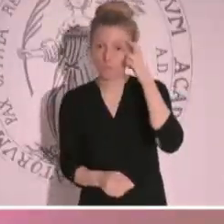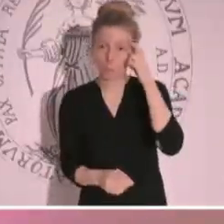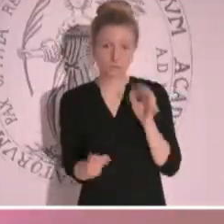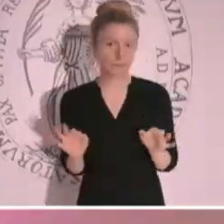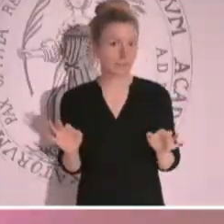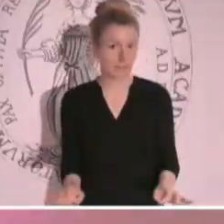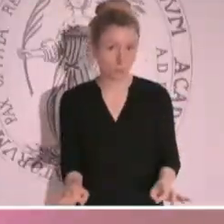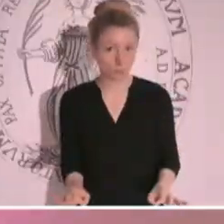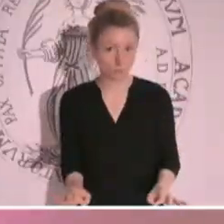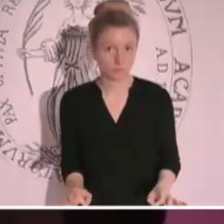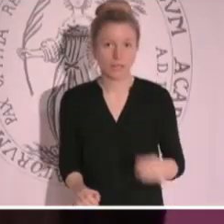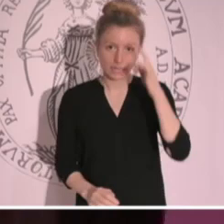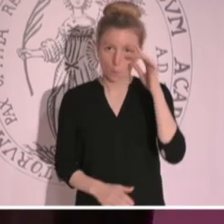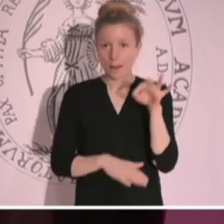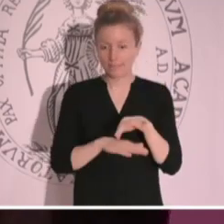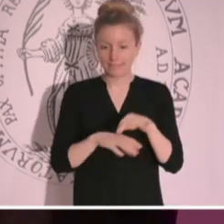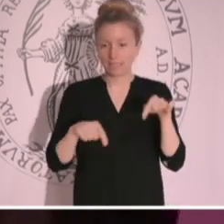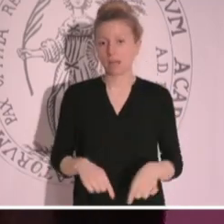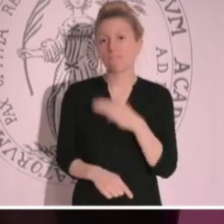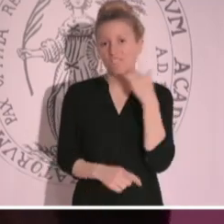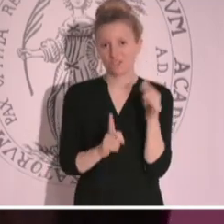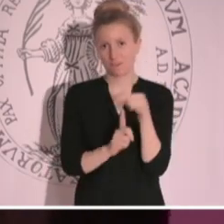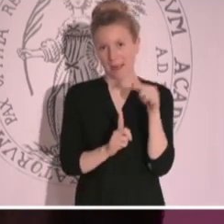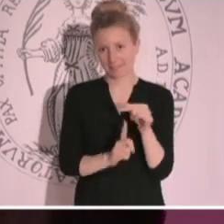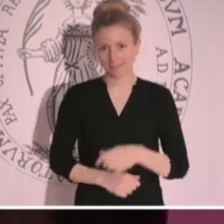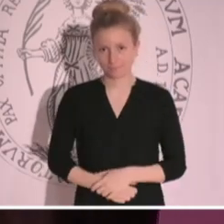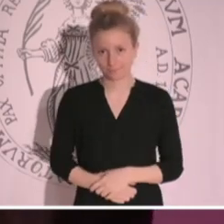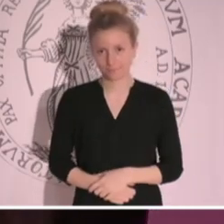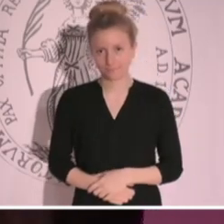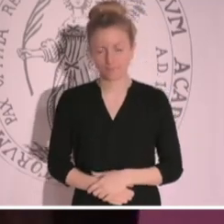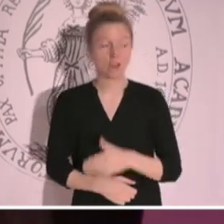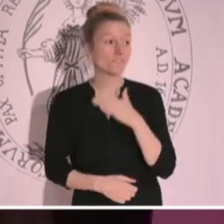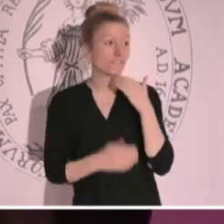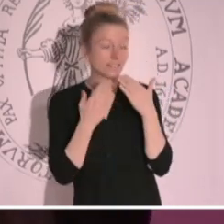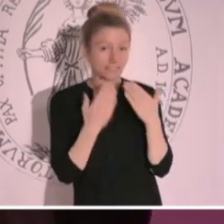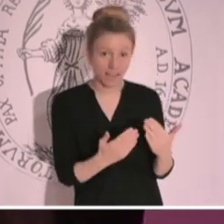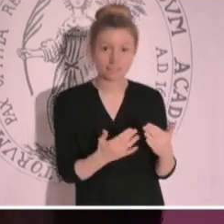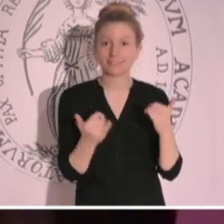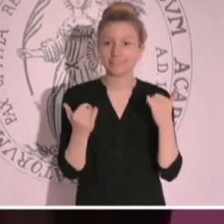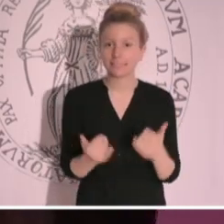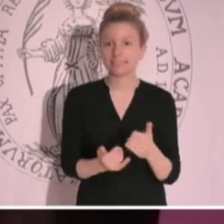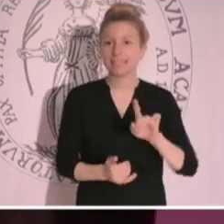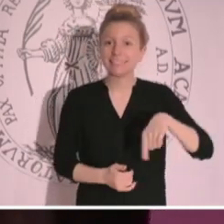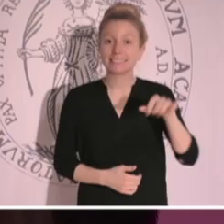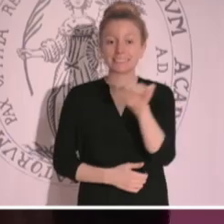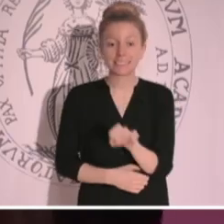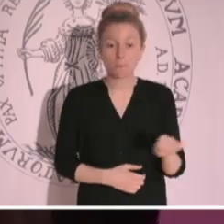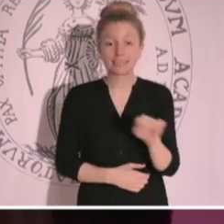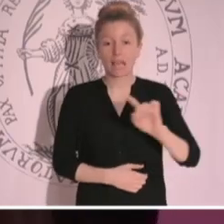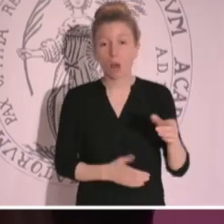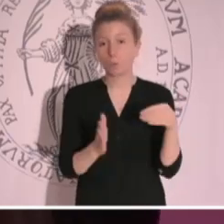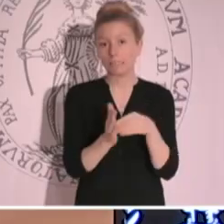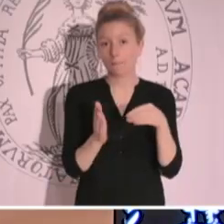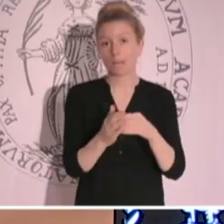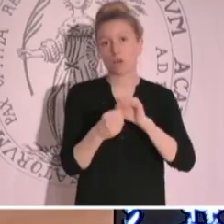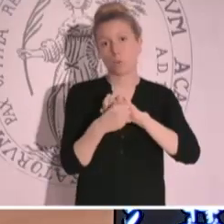machen. Ja, vielen Dank. Nun stehen wir ja vor einem weiteren Semester mit Corona-Herausforderungen. Und da